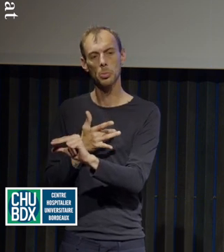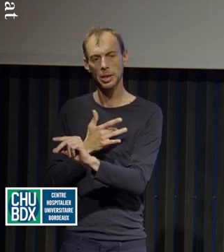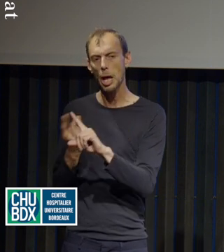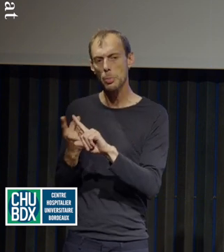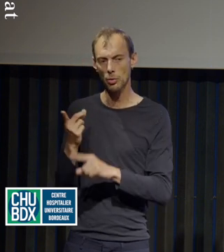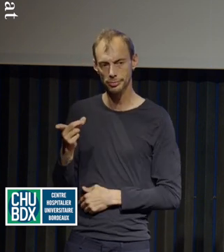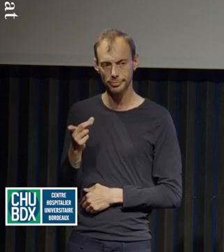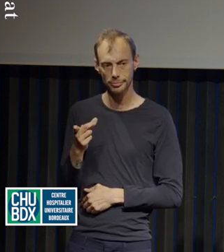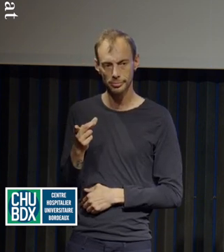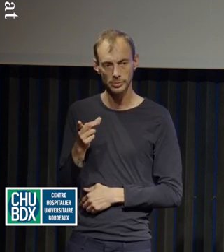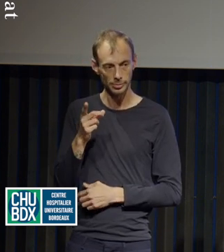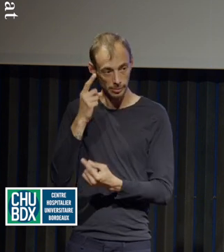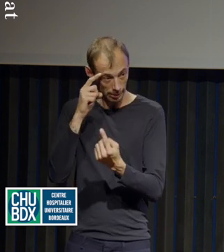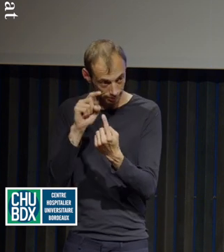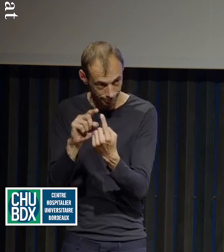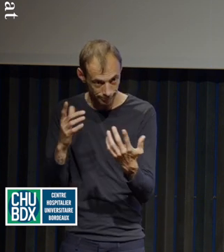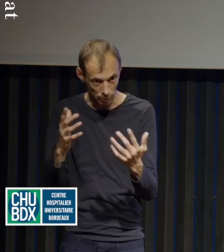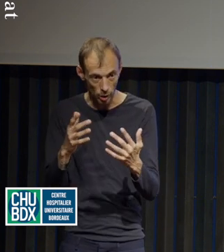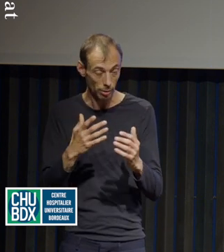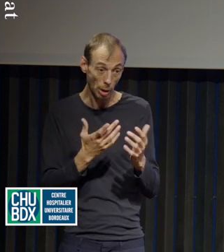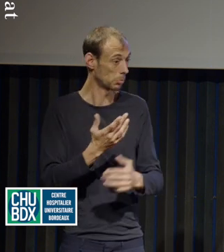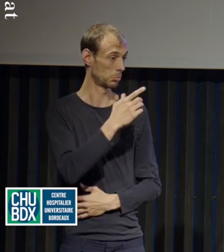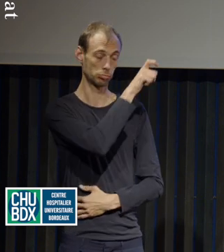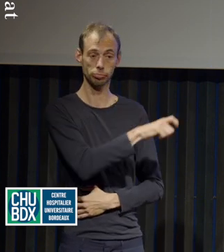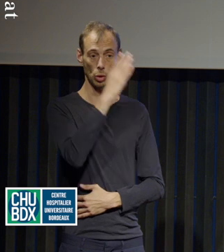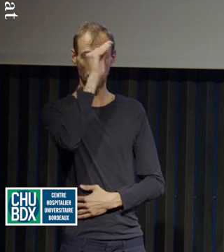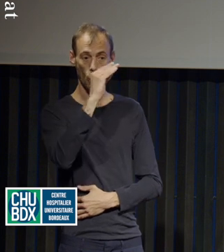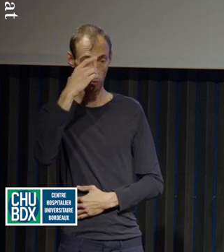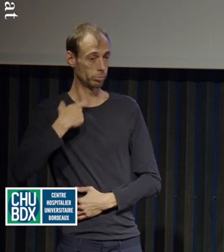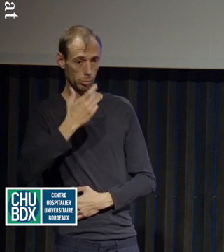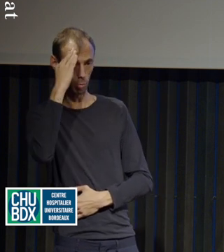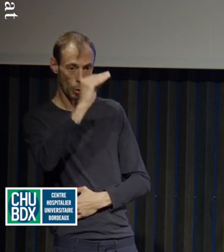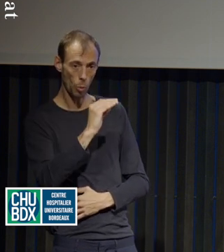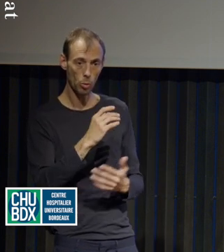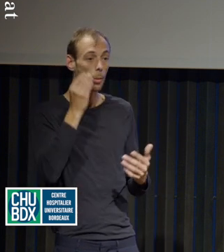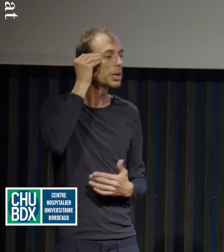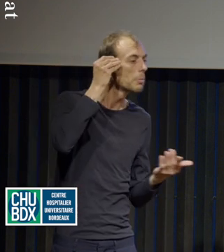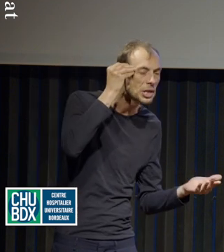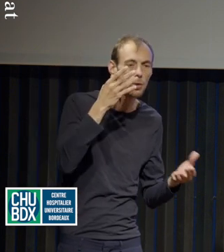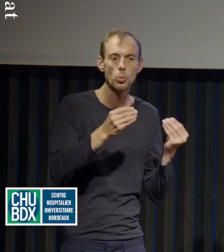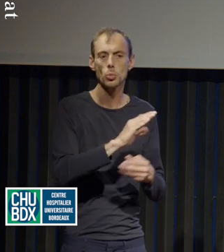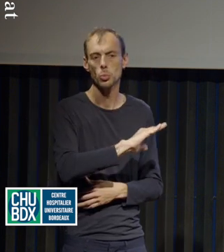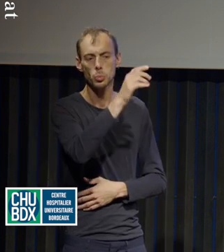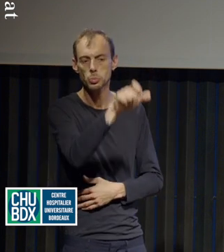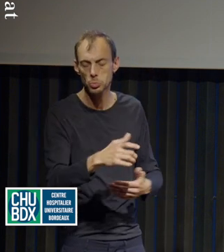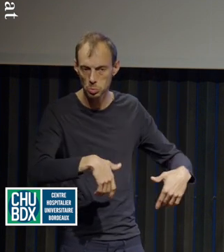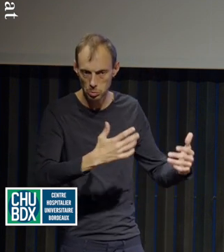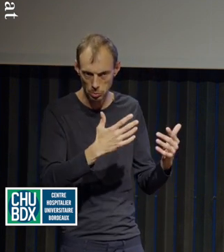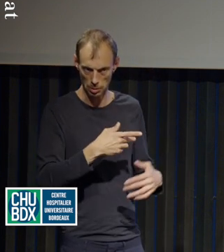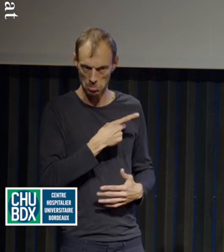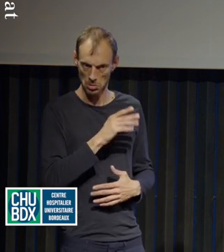de pouvoir utiliser un langage commun entre les professionnels de la psychiatrie, entre les psychiatres et aussi avec les patients.